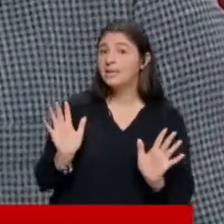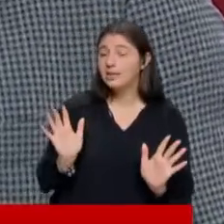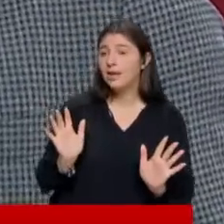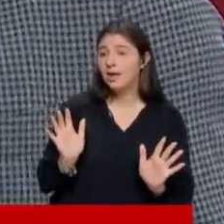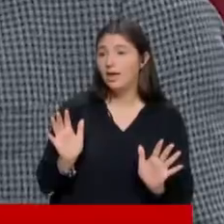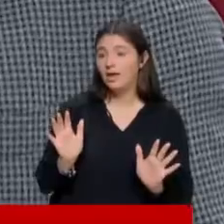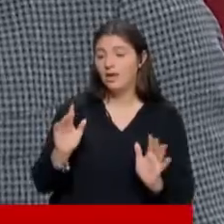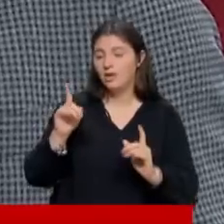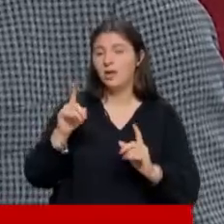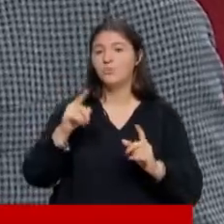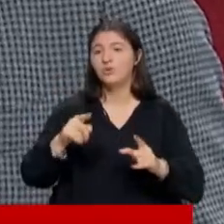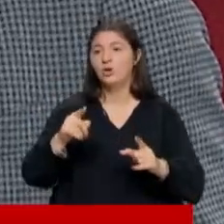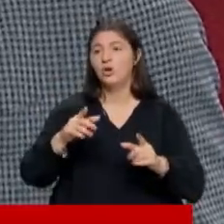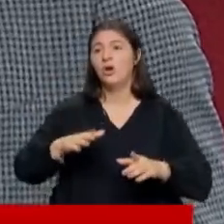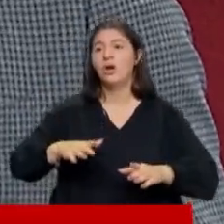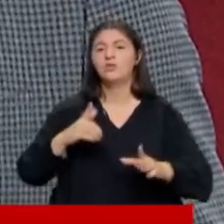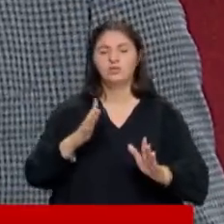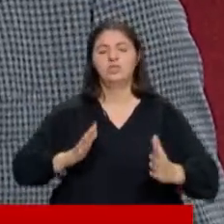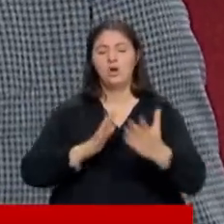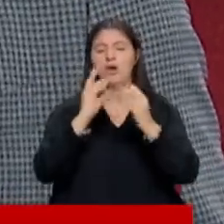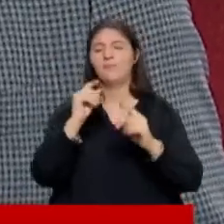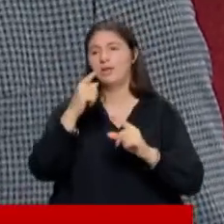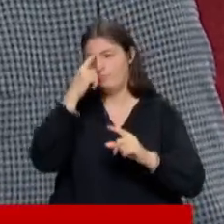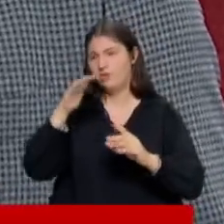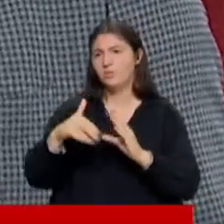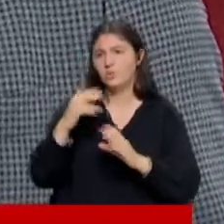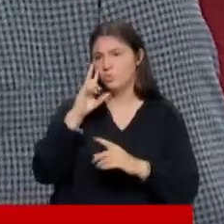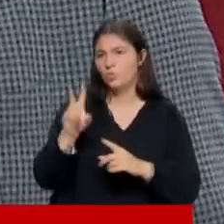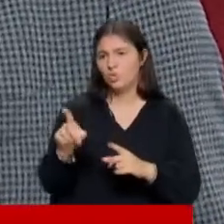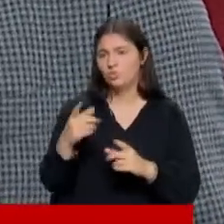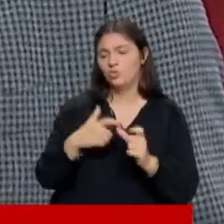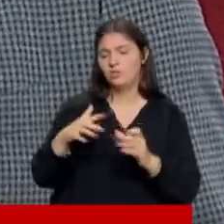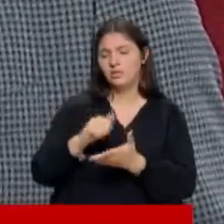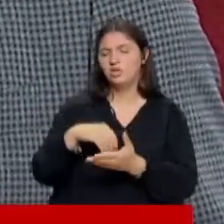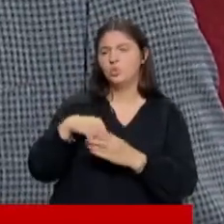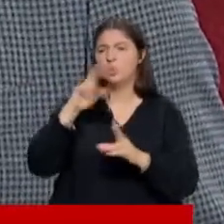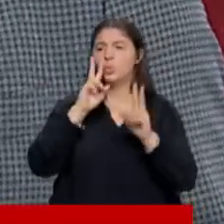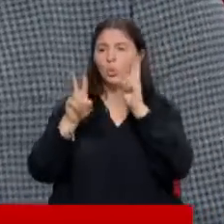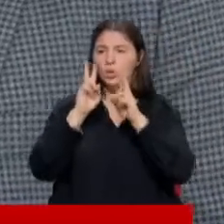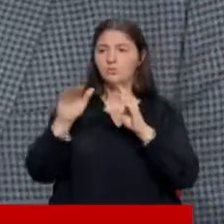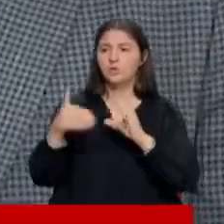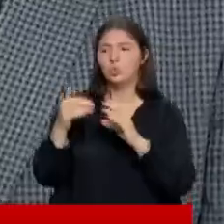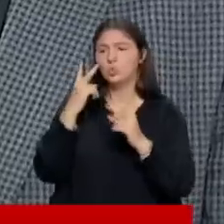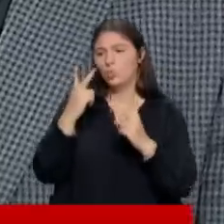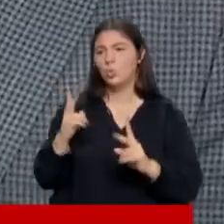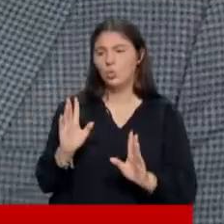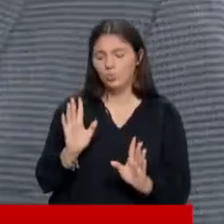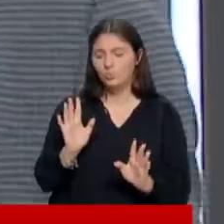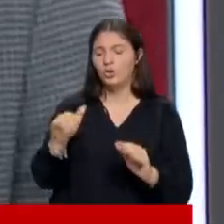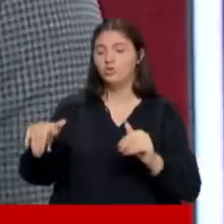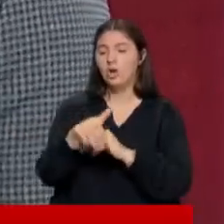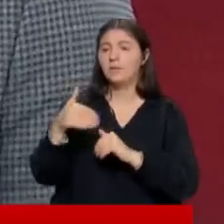yani boykotunu olma ihtimali yüksek Çünkü mesajlardan görüyoruz yani sosyal medyadan Gelen mesajlara bakıyorum